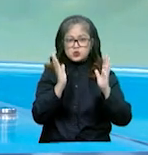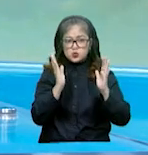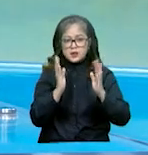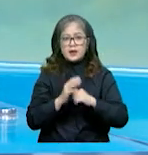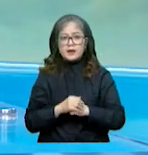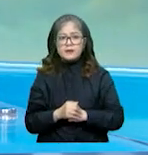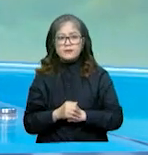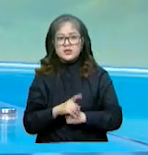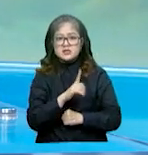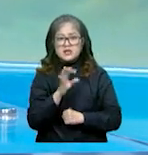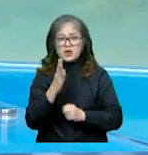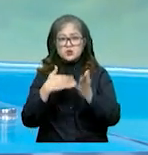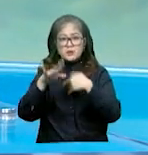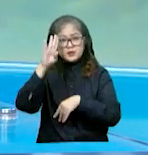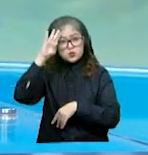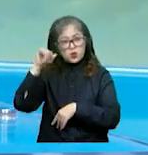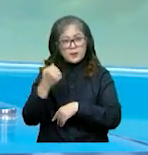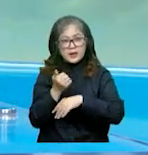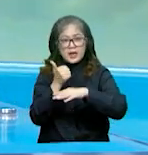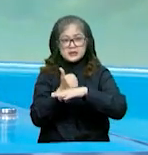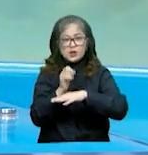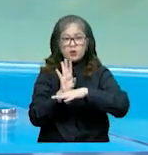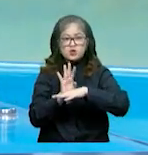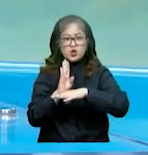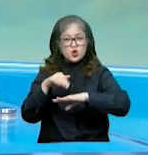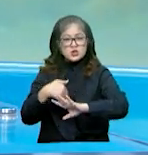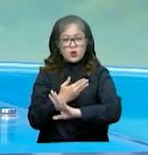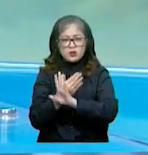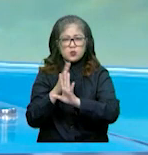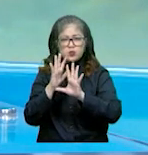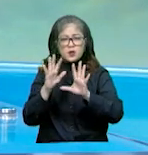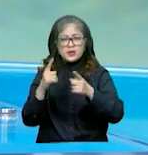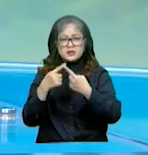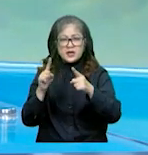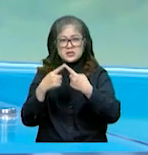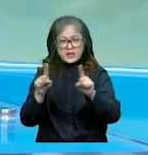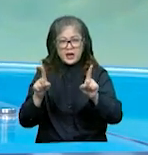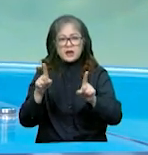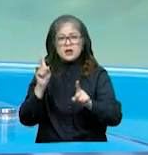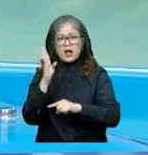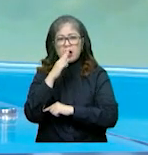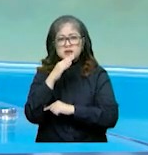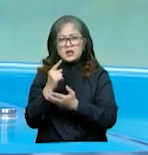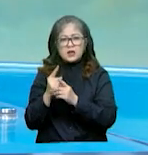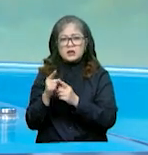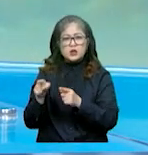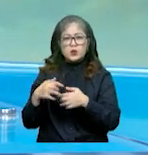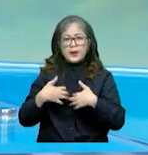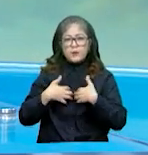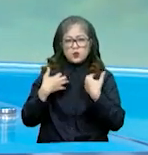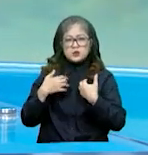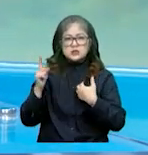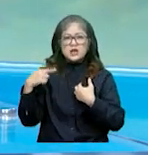Ratusan suami di Bojonegoro, Jawa Timur menggugat cerai istrinya. Sebagian besar beralasan menggugat cerai karena emosi kerap